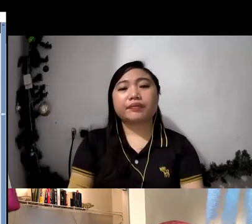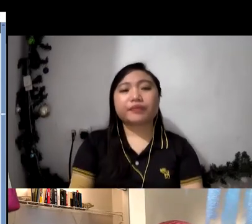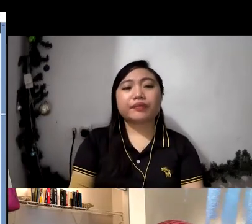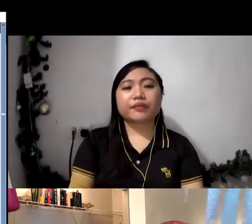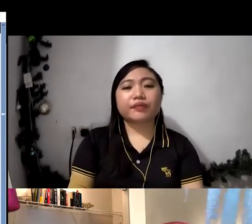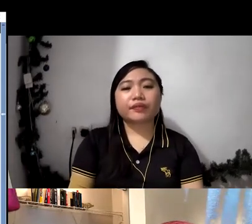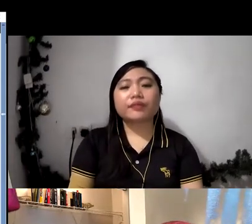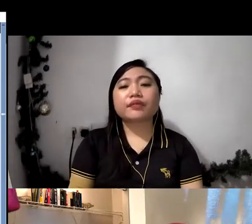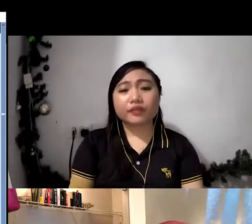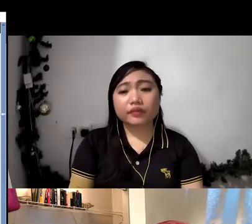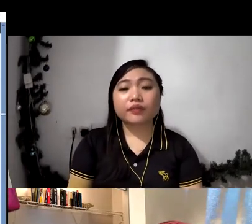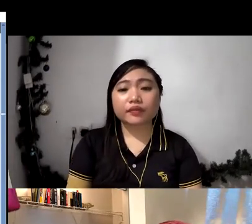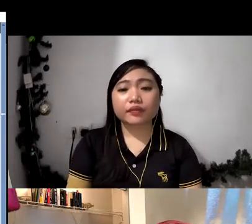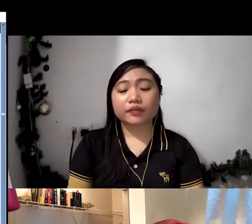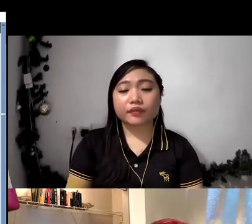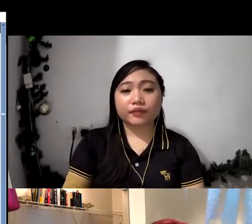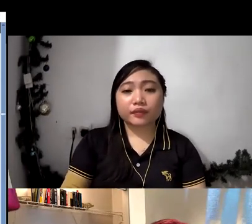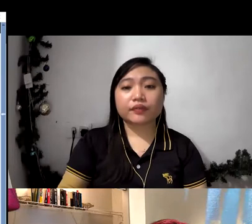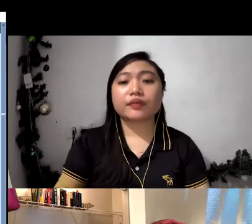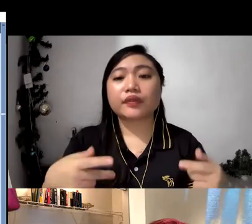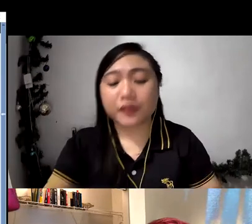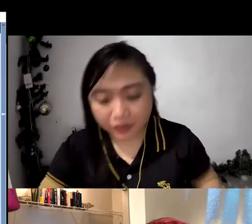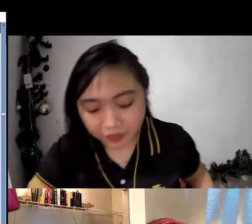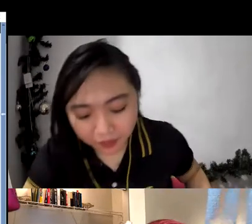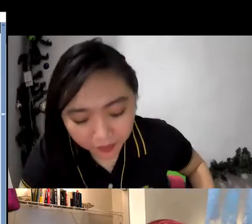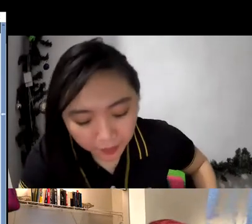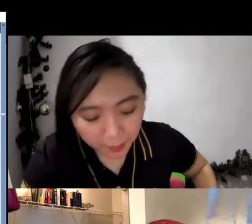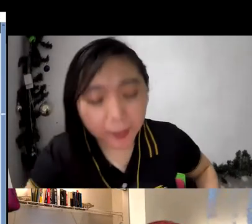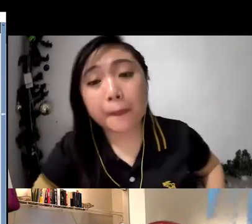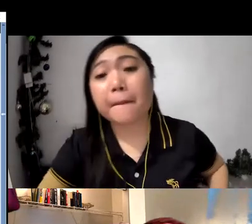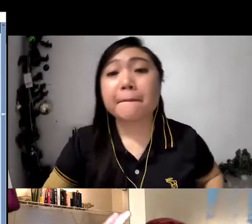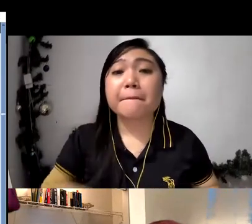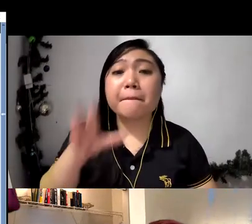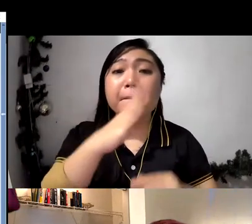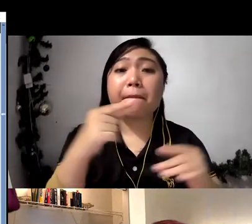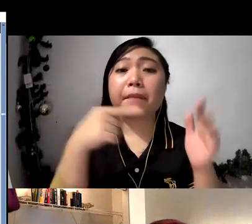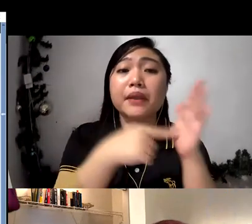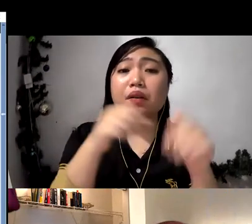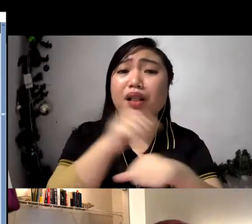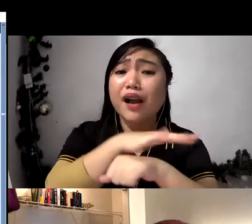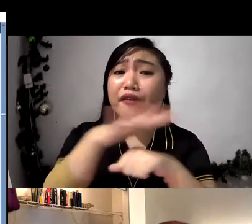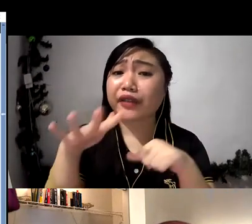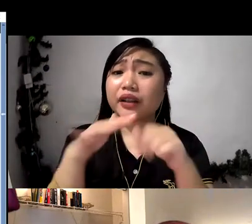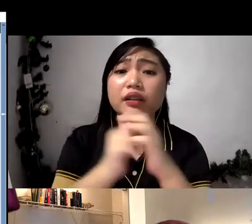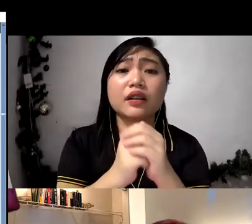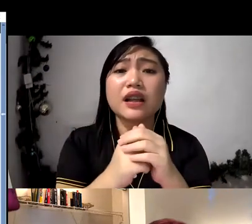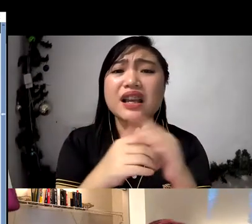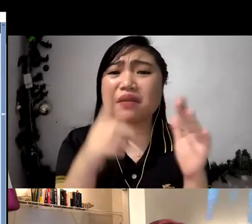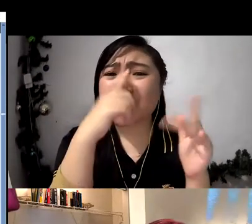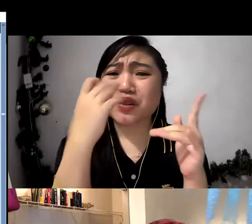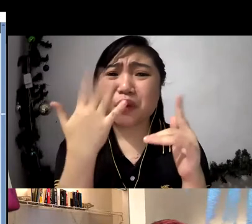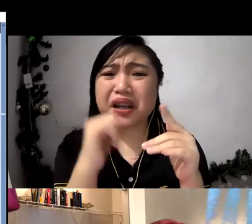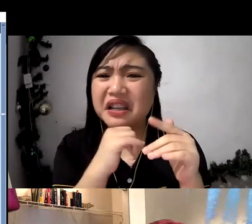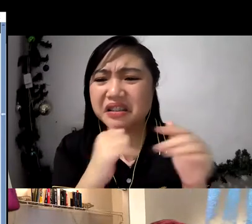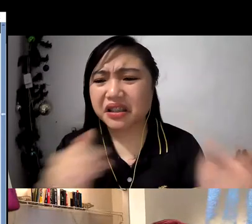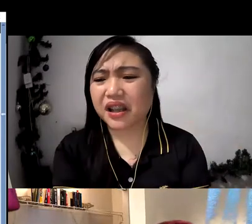sex nila, no, as they grow older. And of course, it will, you know, affect, no, kasi iba na yung naging norming niya paglaki. May